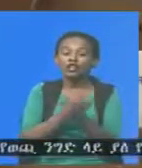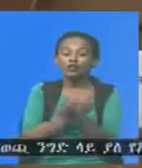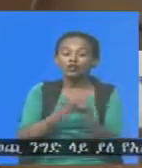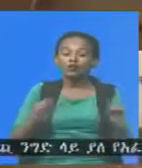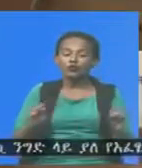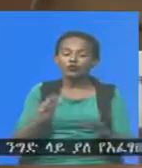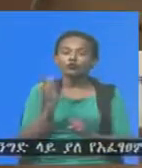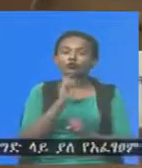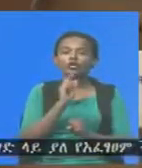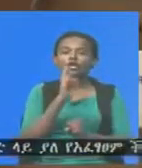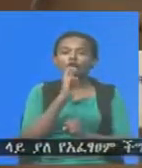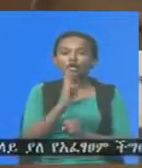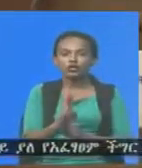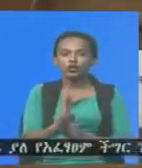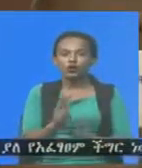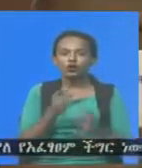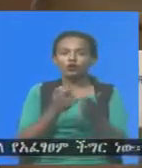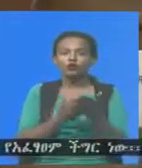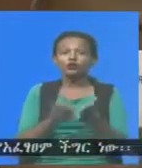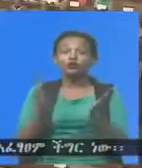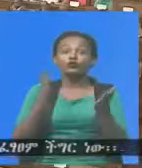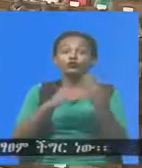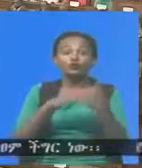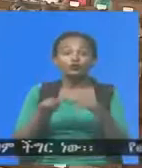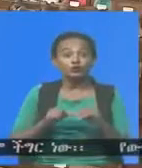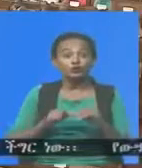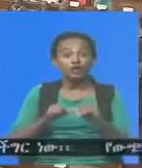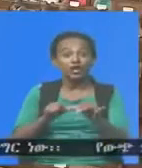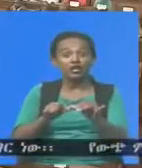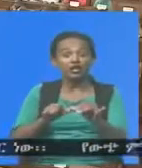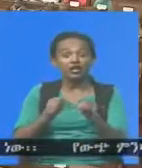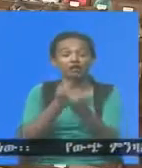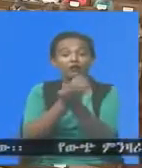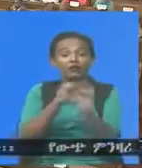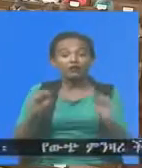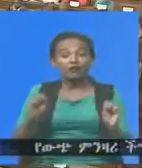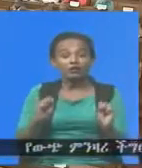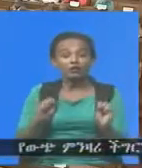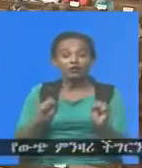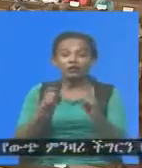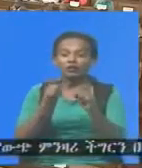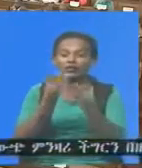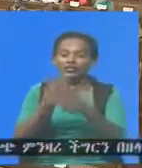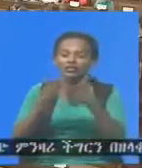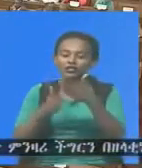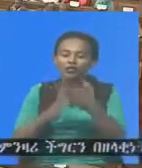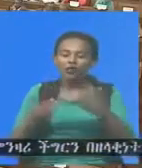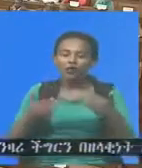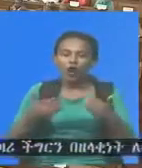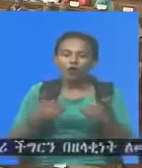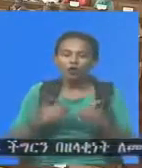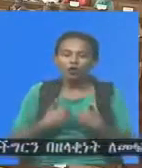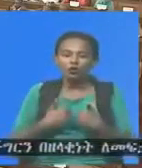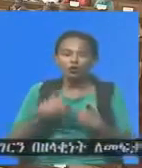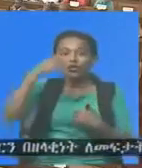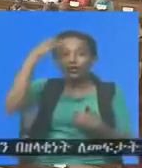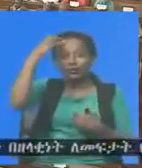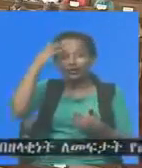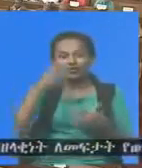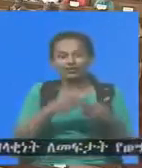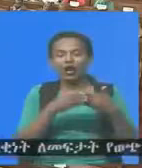ናቸው? እንዲሁም ችግሮቹን በዘላቂነት በመፍታት ሂደት በየደረጃው ካለው የመንግስት